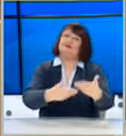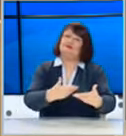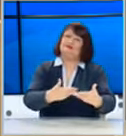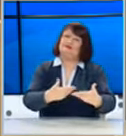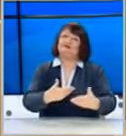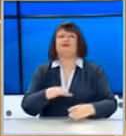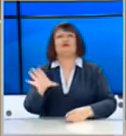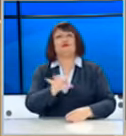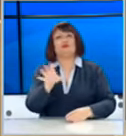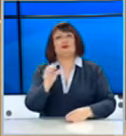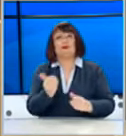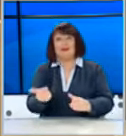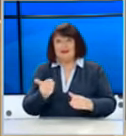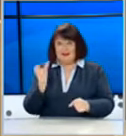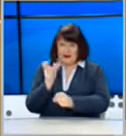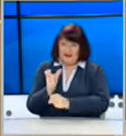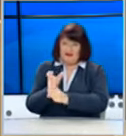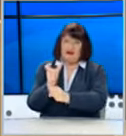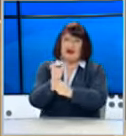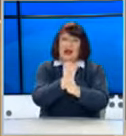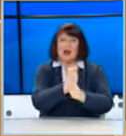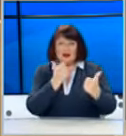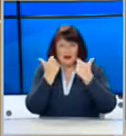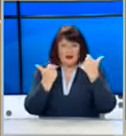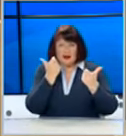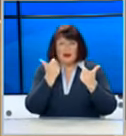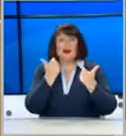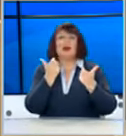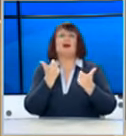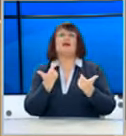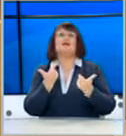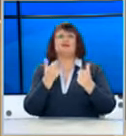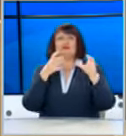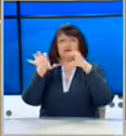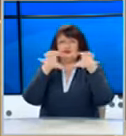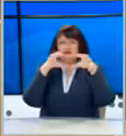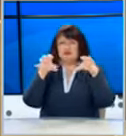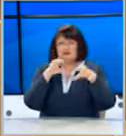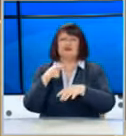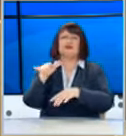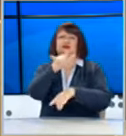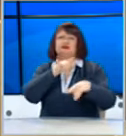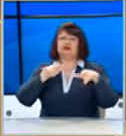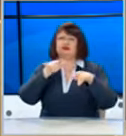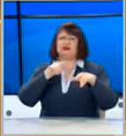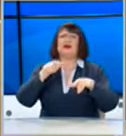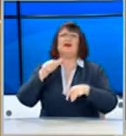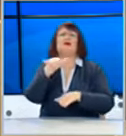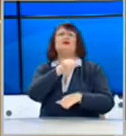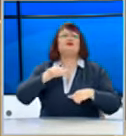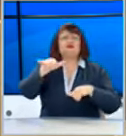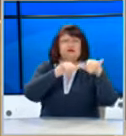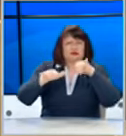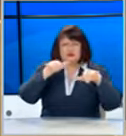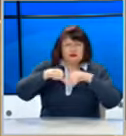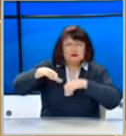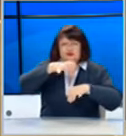στελέχωση προφυλακίων, εξυγχρονισμός με χρήση αισθητήρων, ντρόνς και πληροφοριακών